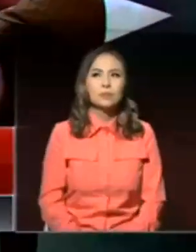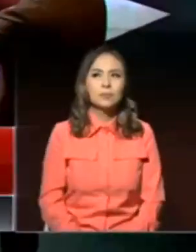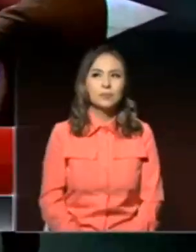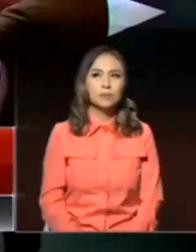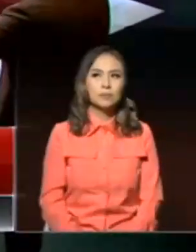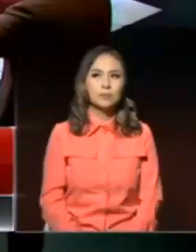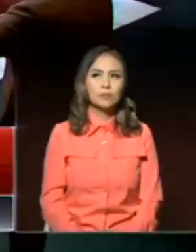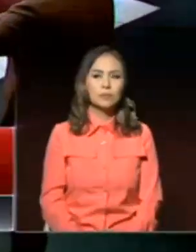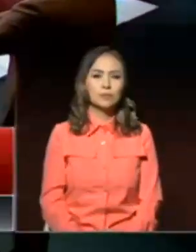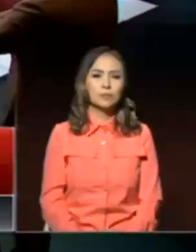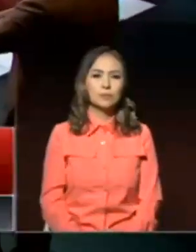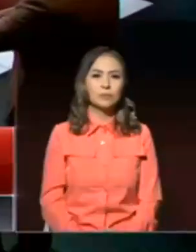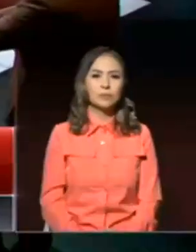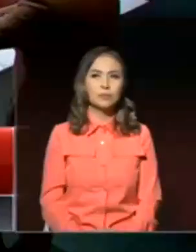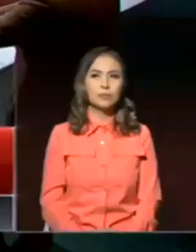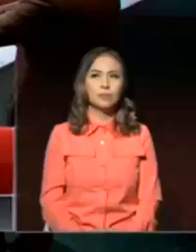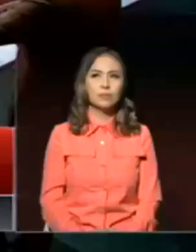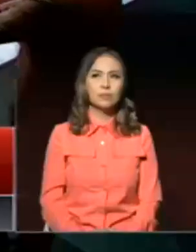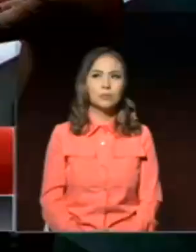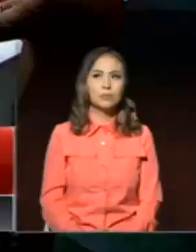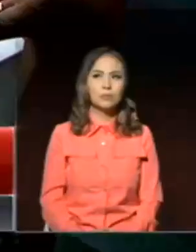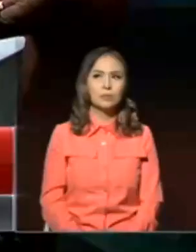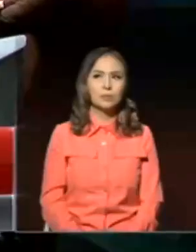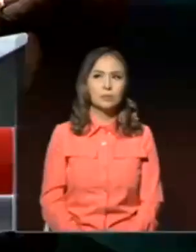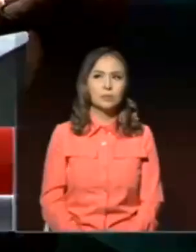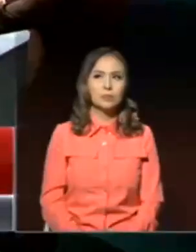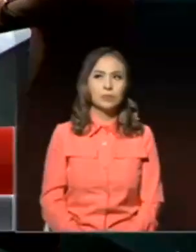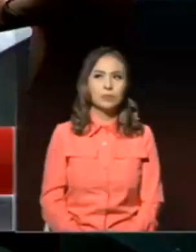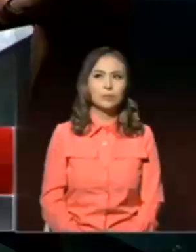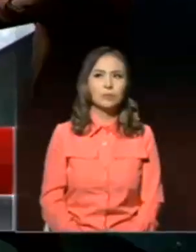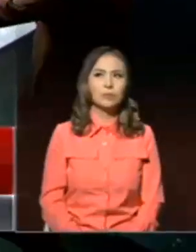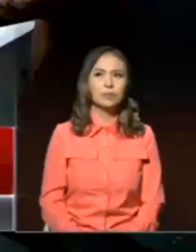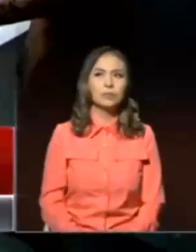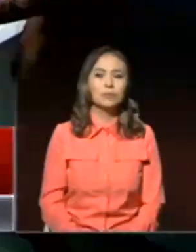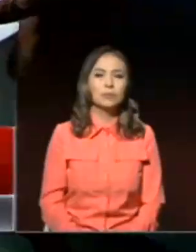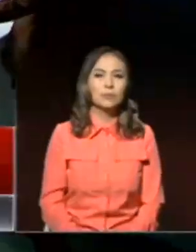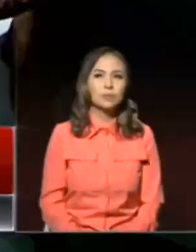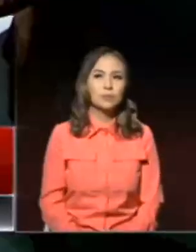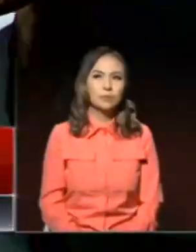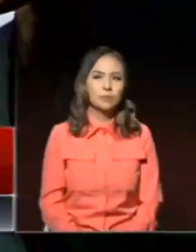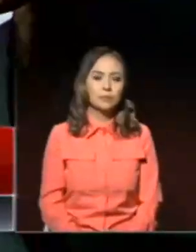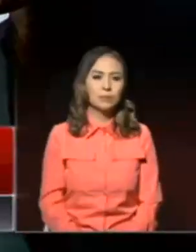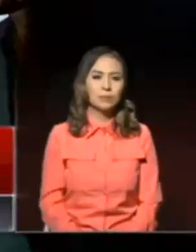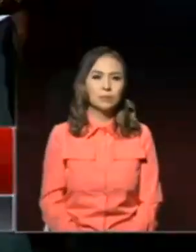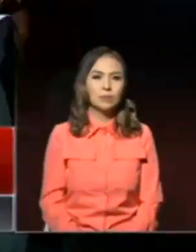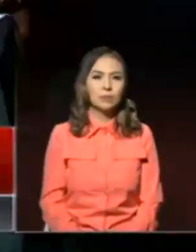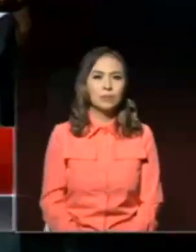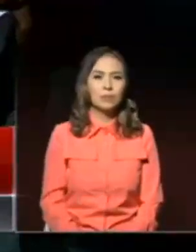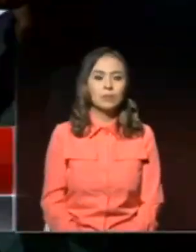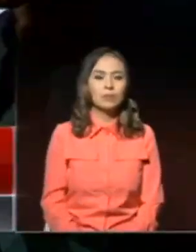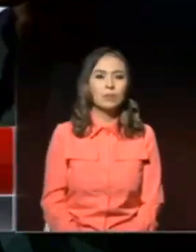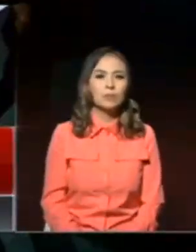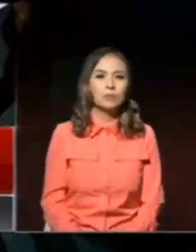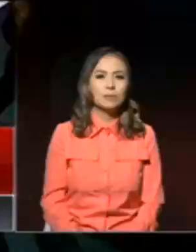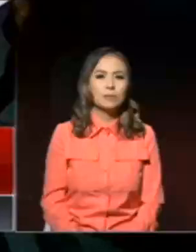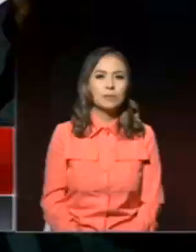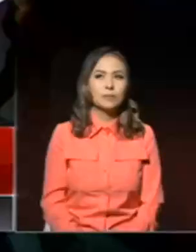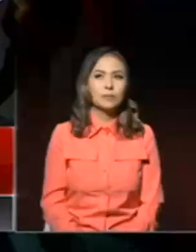Жоқ, жоқ. Ойнайсыз ба, ойнамайсыз ба? Жоқ, жоқ, ойнамаймын. Ал жауап беріңізші. Қалай басталды? Неден басталды?